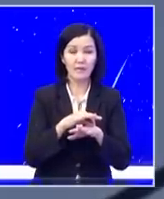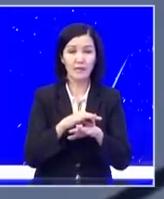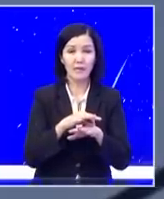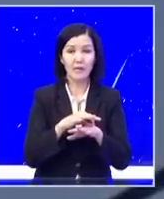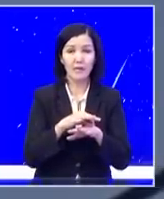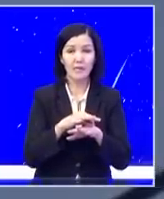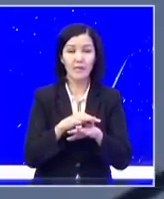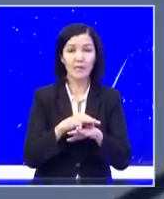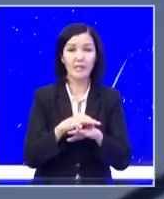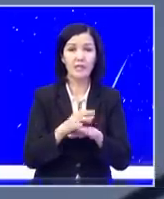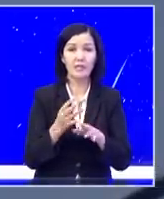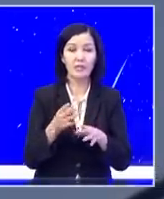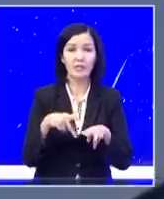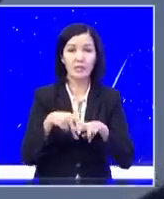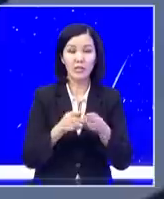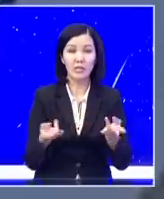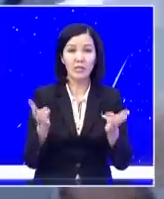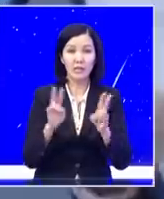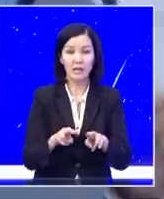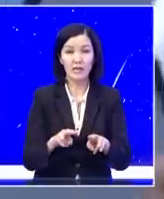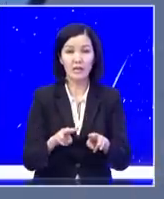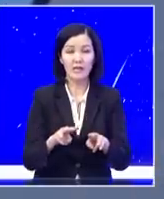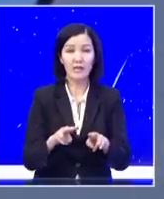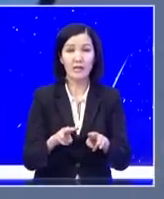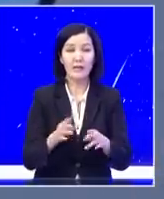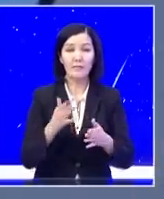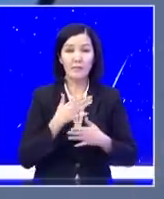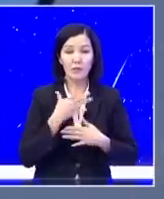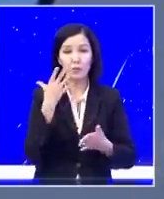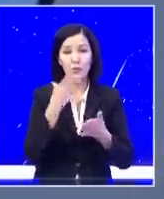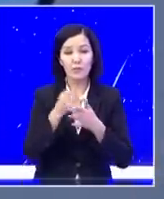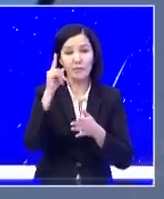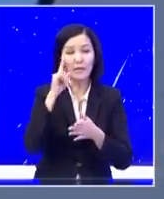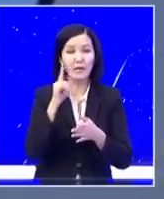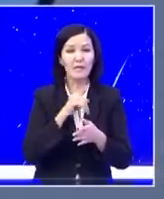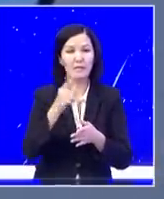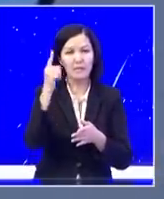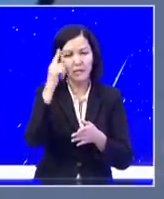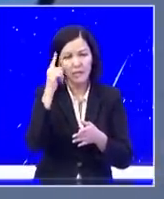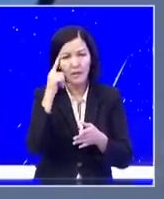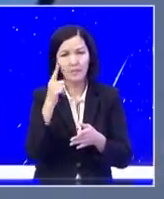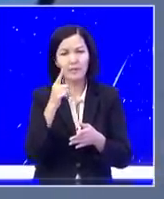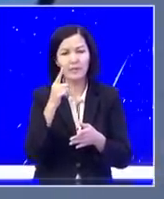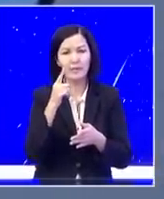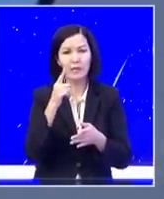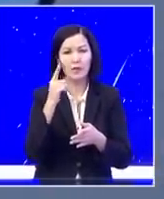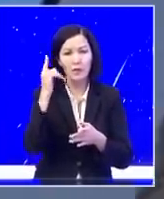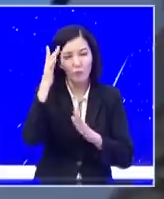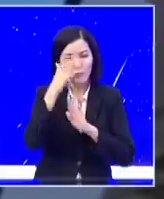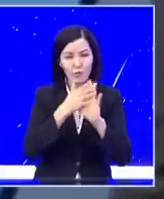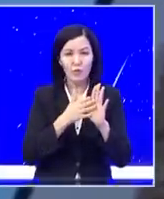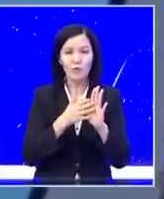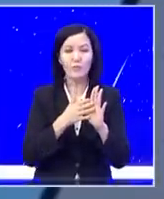жаманы бағусыз тастағаны. Біздің ұлттық дүние танымымыз, салт-санамыз қанша қабылдай алмаса да,